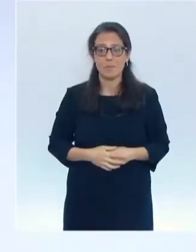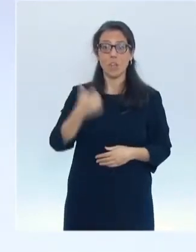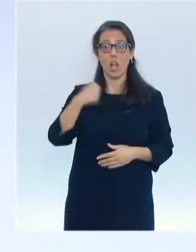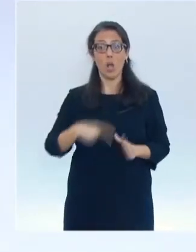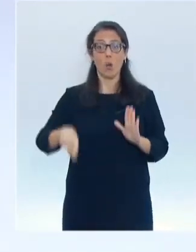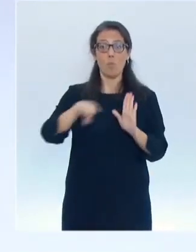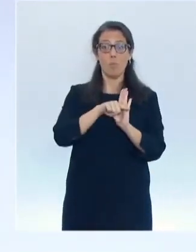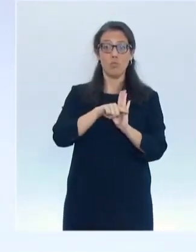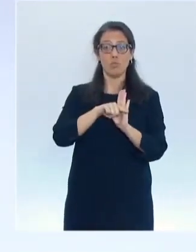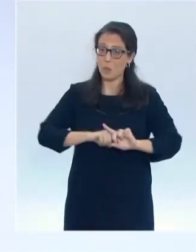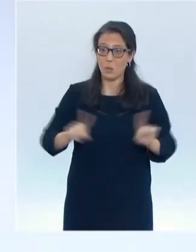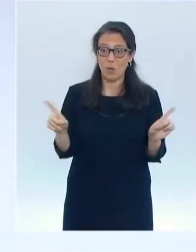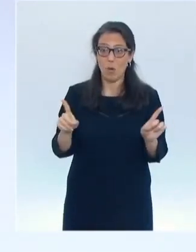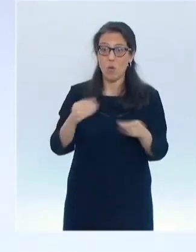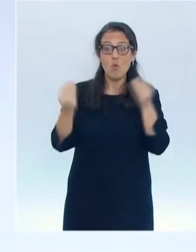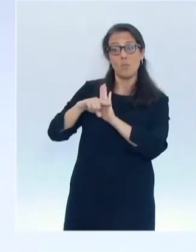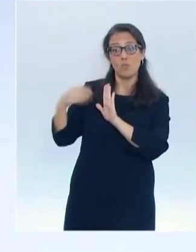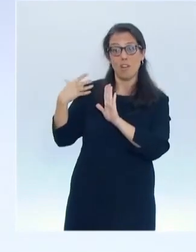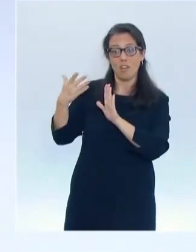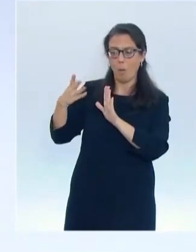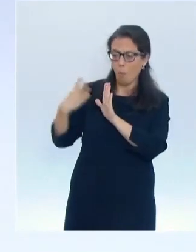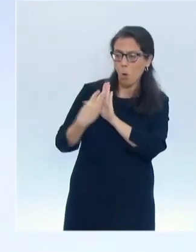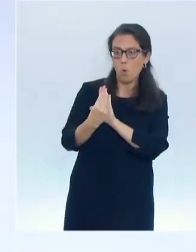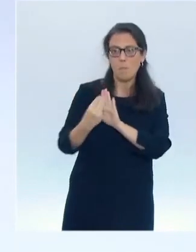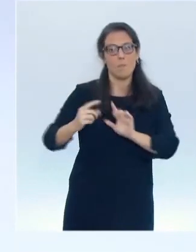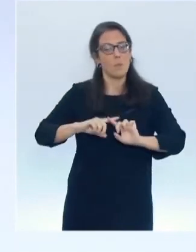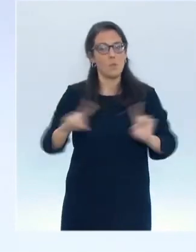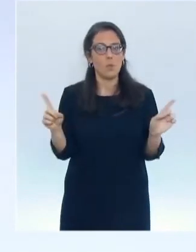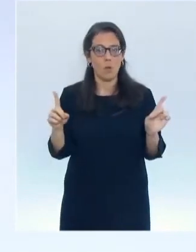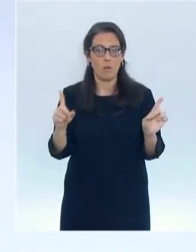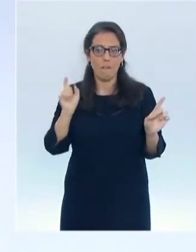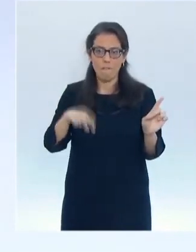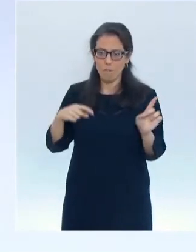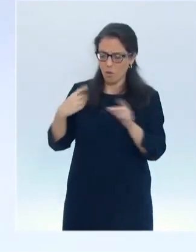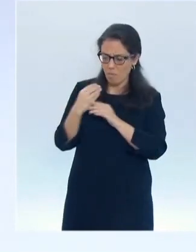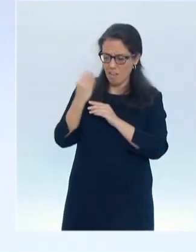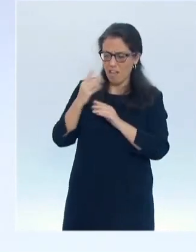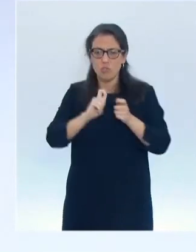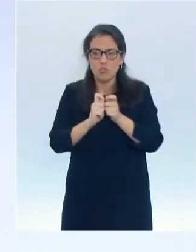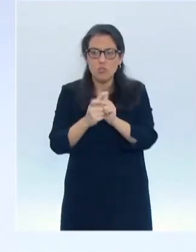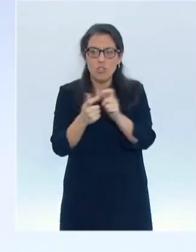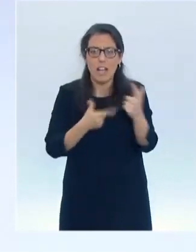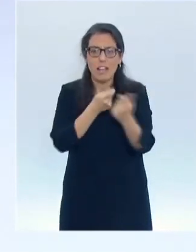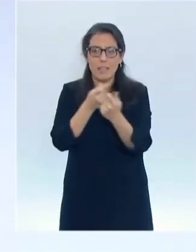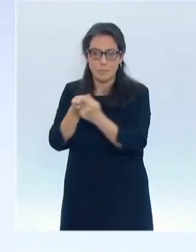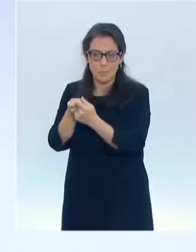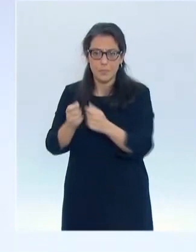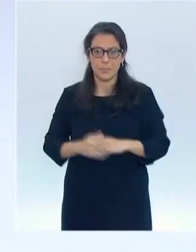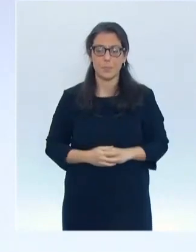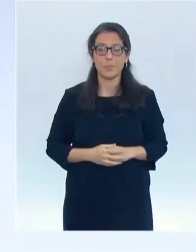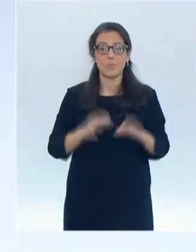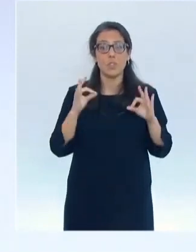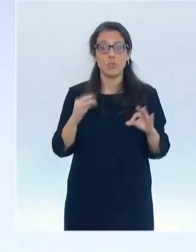d'or yj pour la france merci be néanmoins pour parler du présent dans l'immédiat pour rendre notre campagne un peu